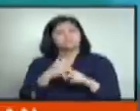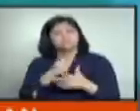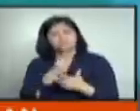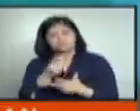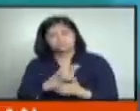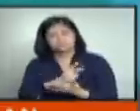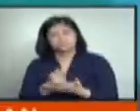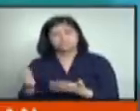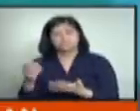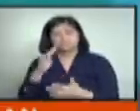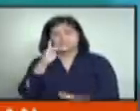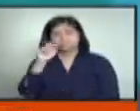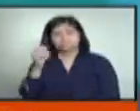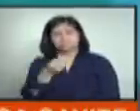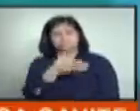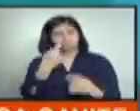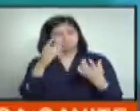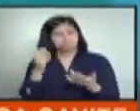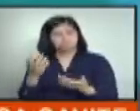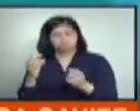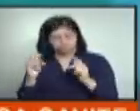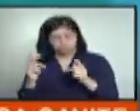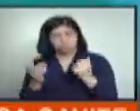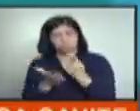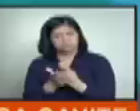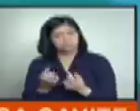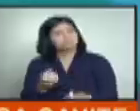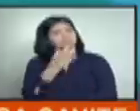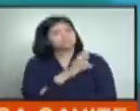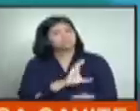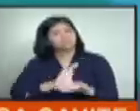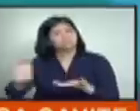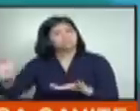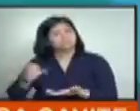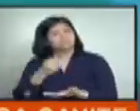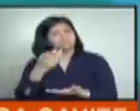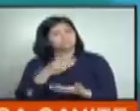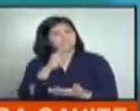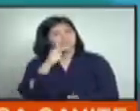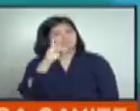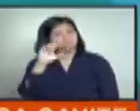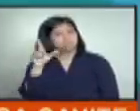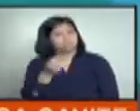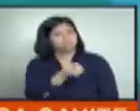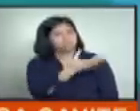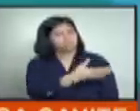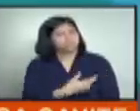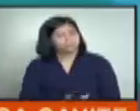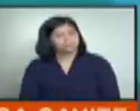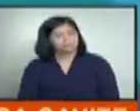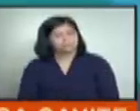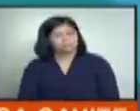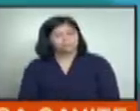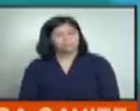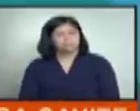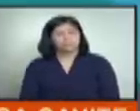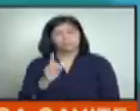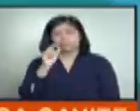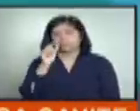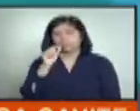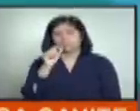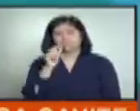week, nag-bill siya sa akin kasi may accomplishment na sila. Okay. Magkano binil sa inyo, sir? Magkano binil? 20 linear